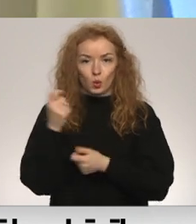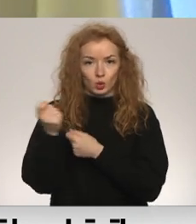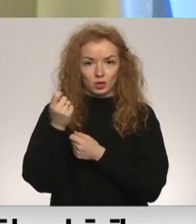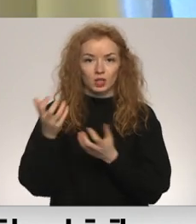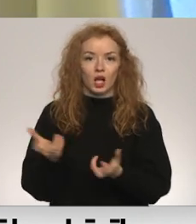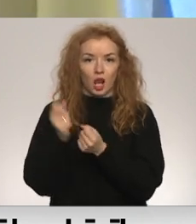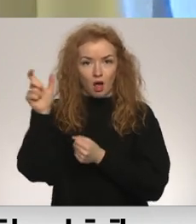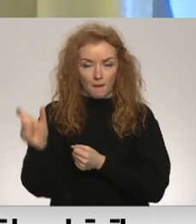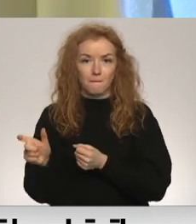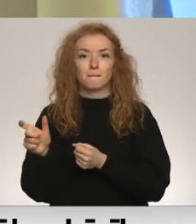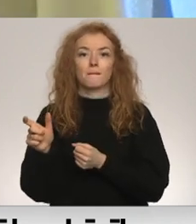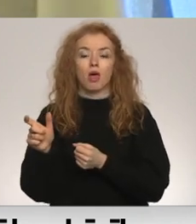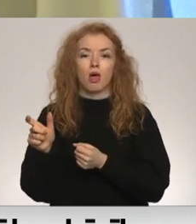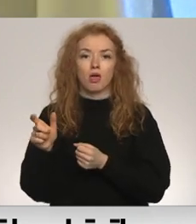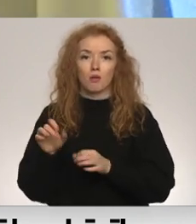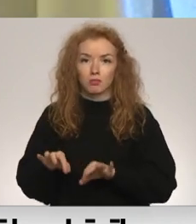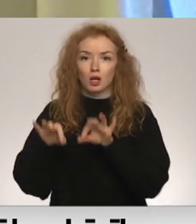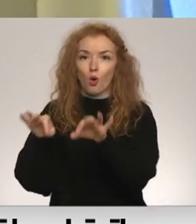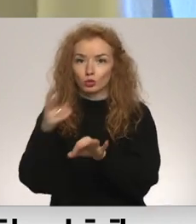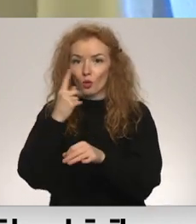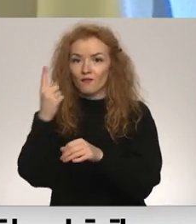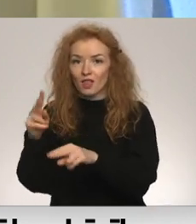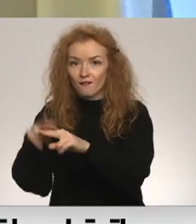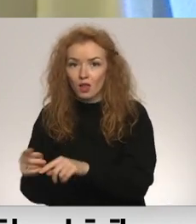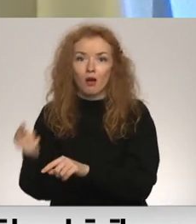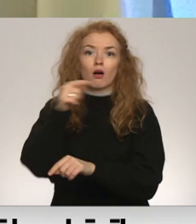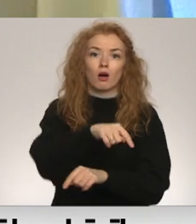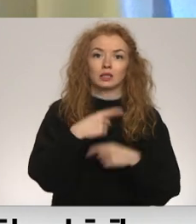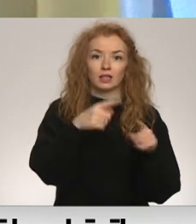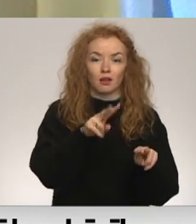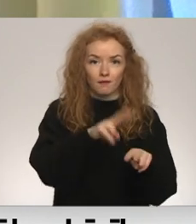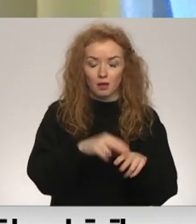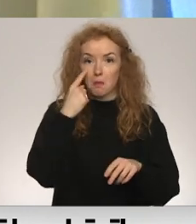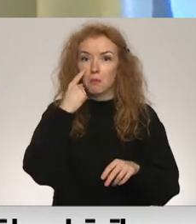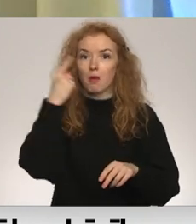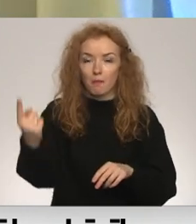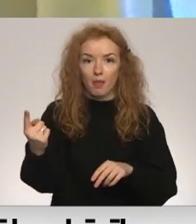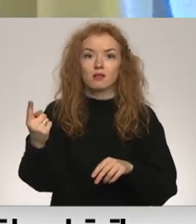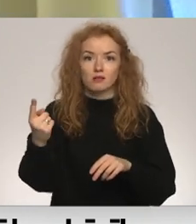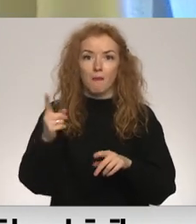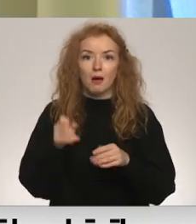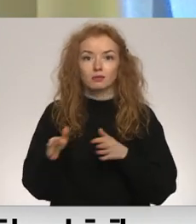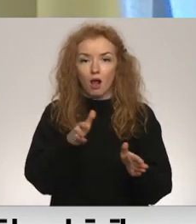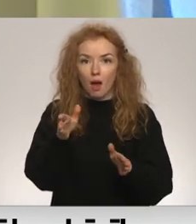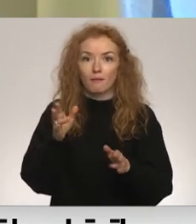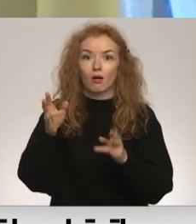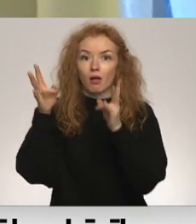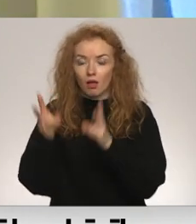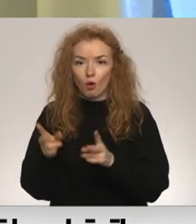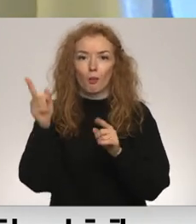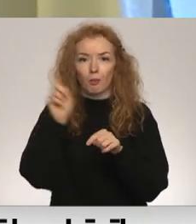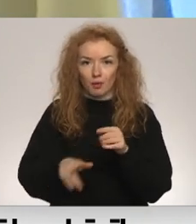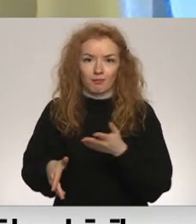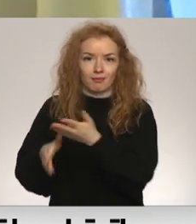glābēji pārvietojoties no vienas izsaukuma vietas uz citu, pamanīja notikumus un jau tādā veidā arī jau